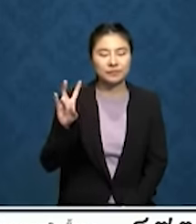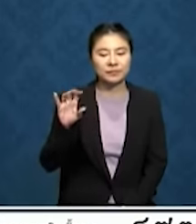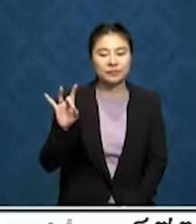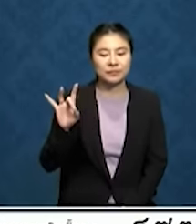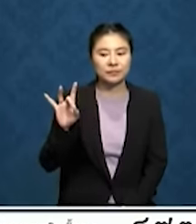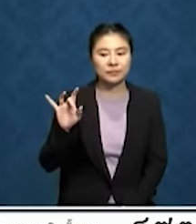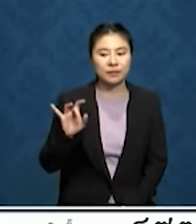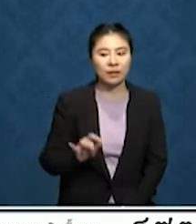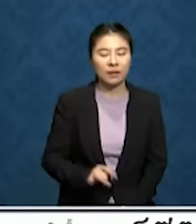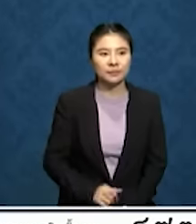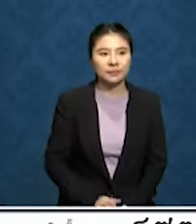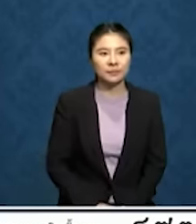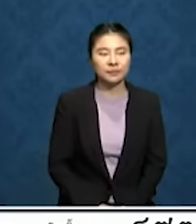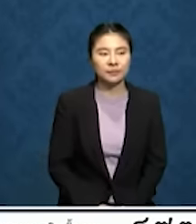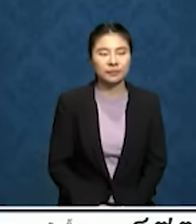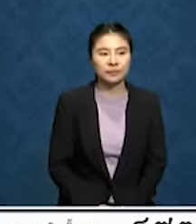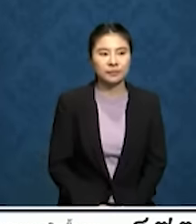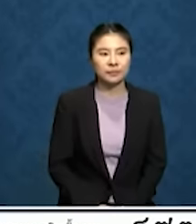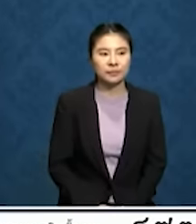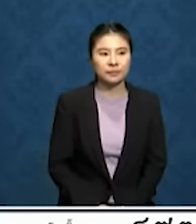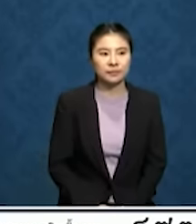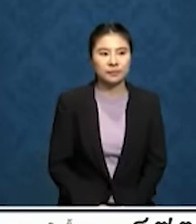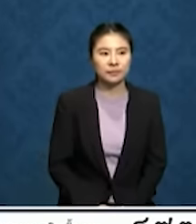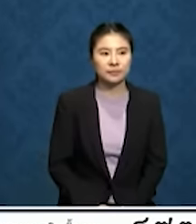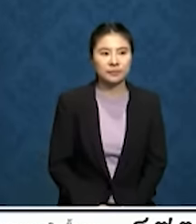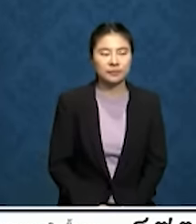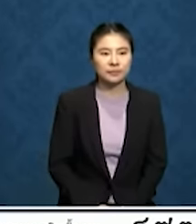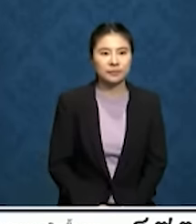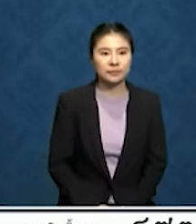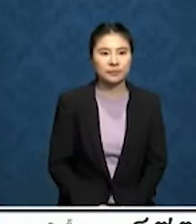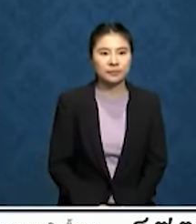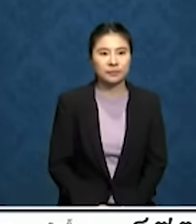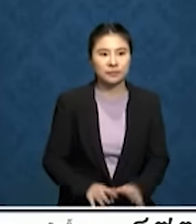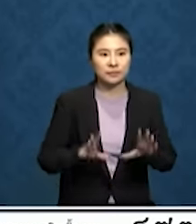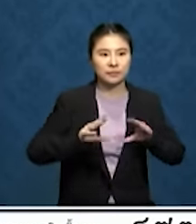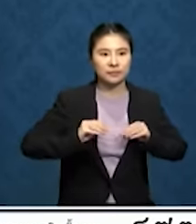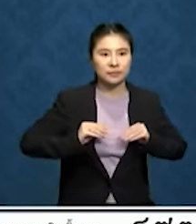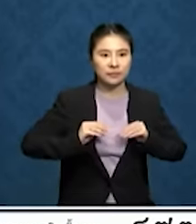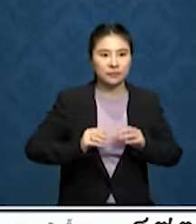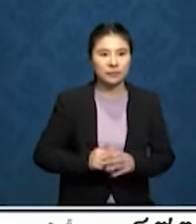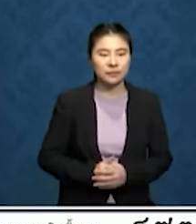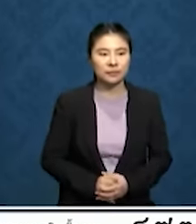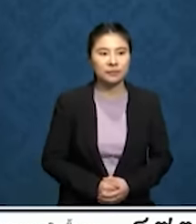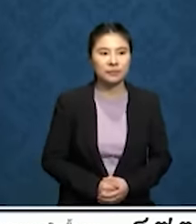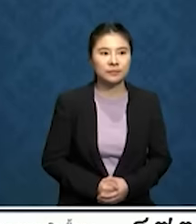278นายพานุพรวัฒนาน ายแพทย์พานุเห็นชอบครับ